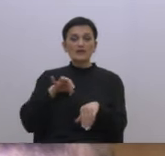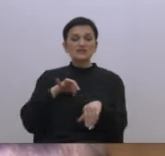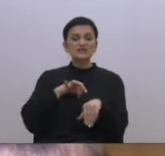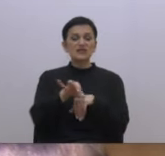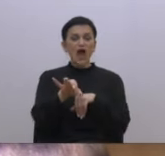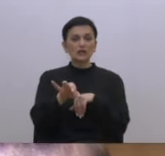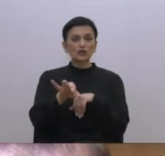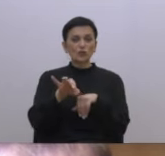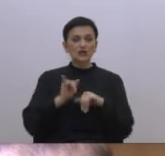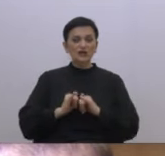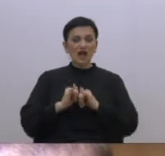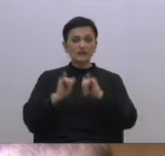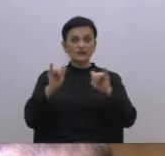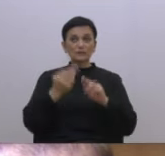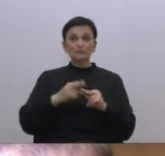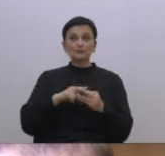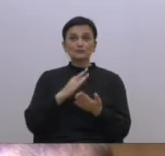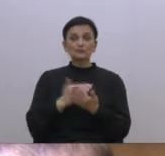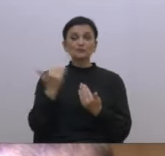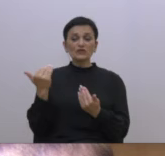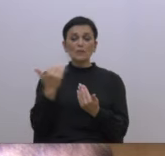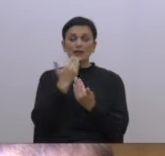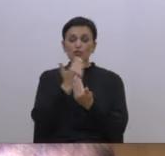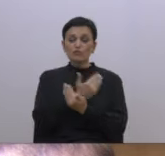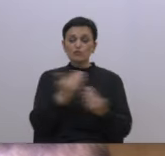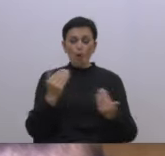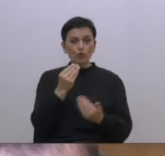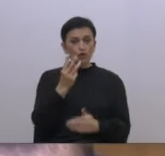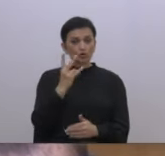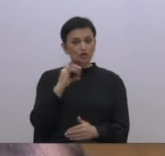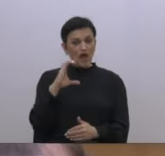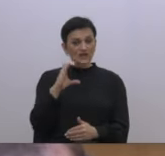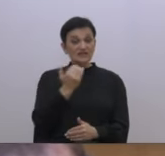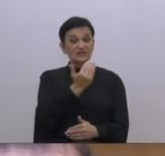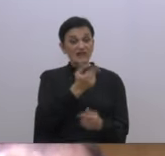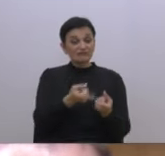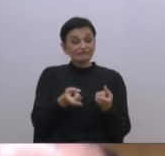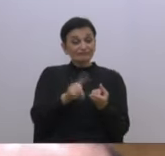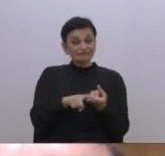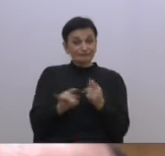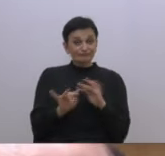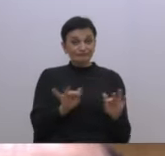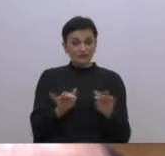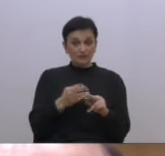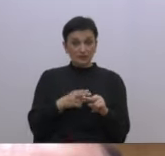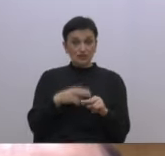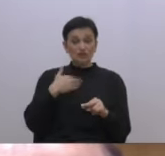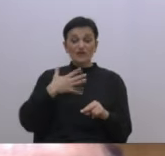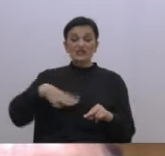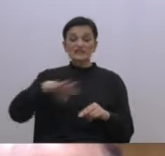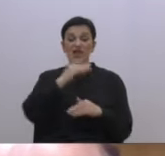სცენარით განვითარებას. ეს არის მათი ბოლო შანსი ოღონდ თქვენს ხარჯზე, მაგრამ ჩვენი ქვეყნის